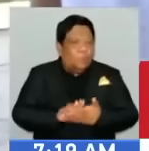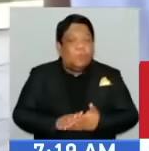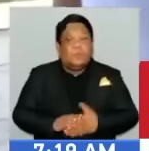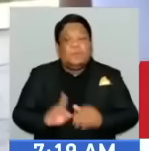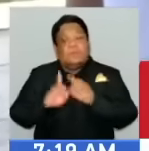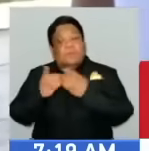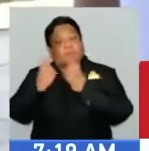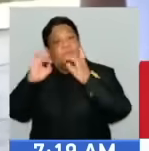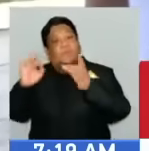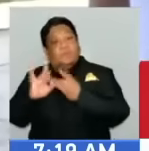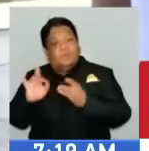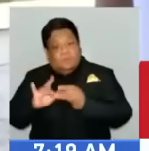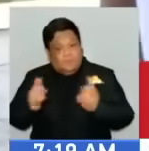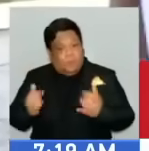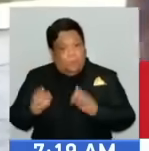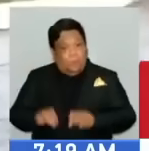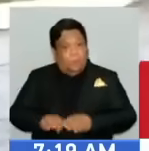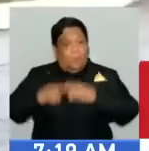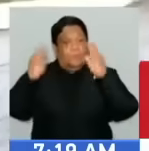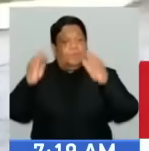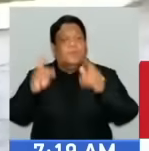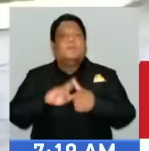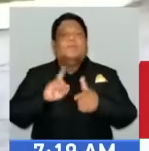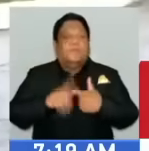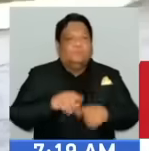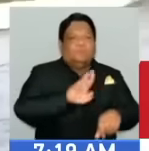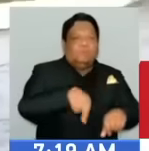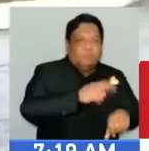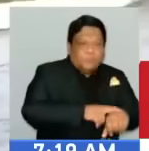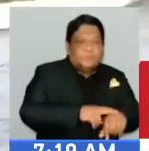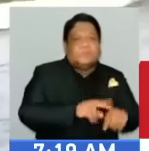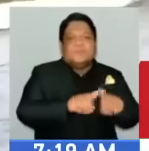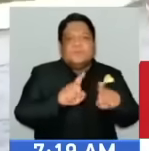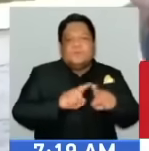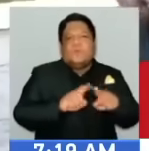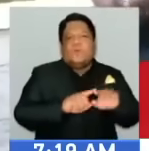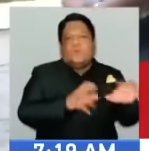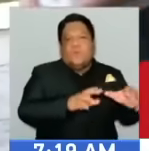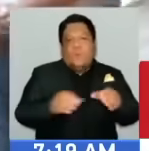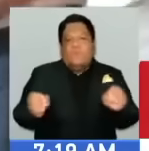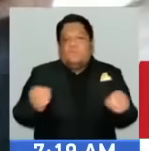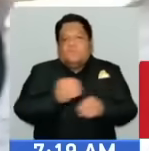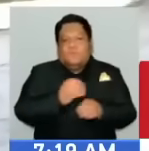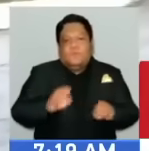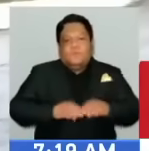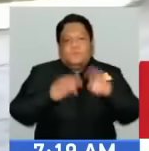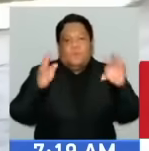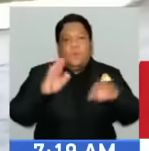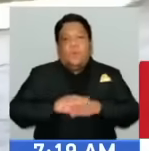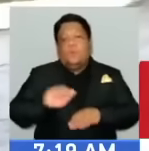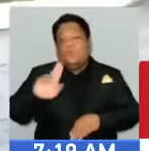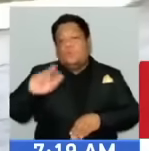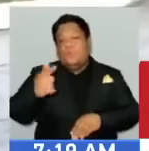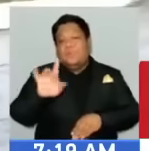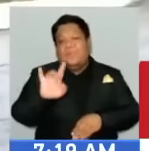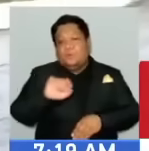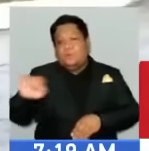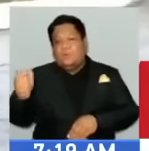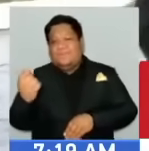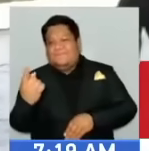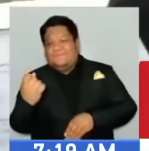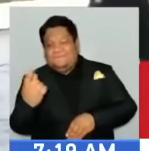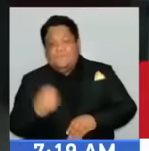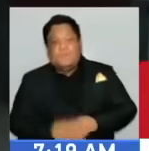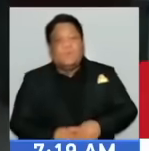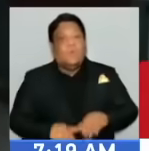naman sa regional at division offices ang kick-off ng Brigada Eskwela sa August 8 hanggang 11. Habang sa August 14 hanggang 19 naman